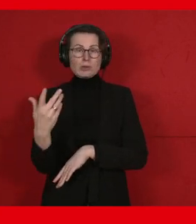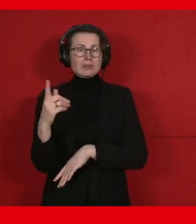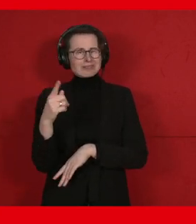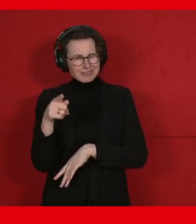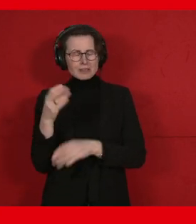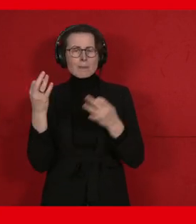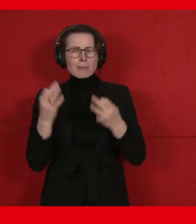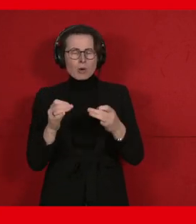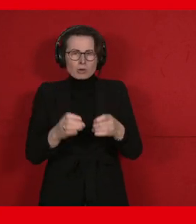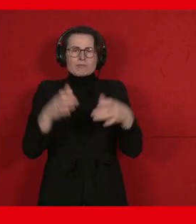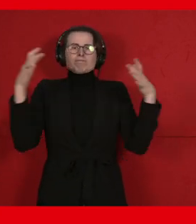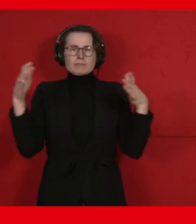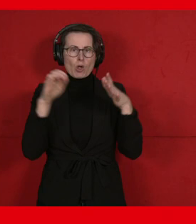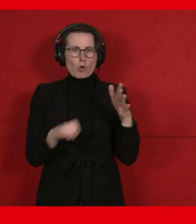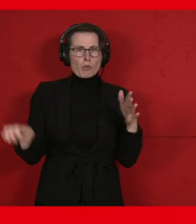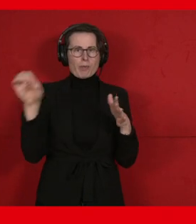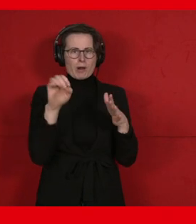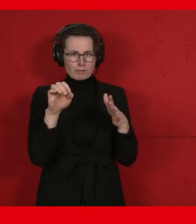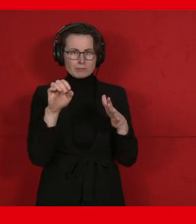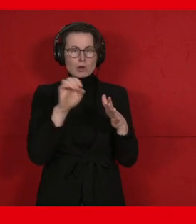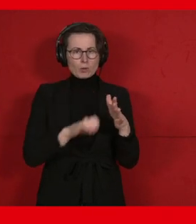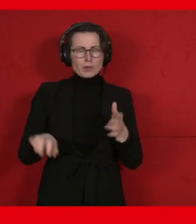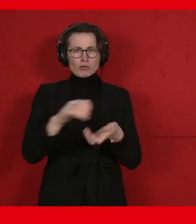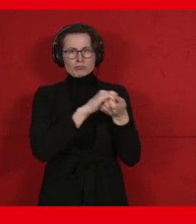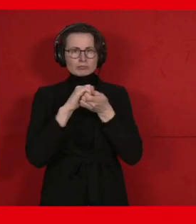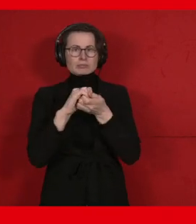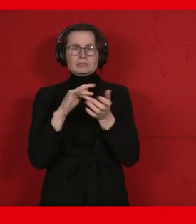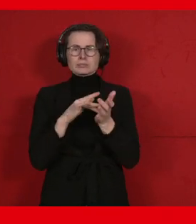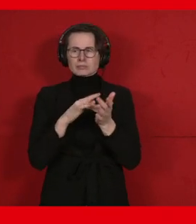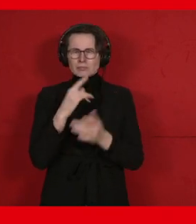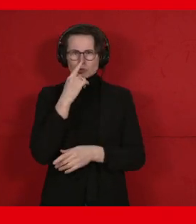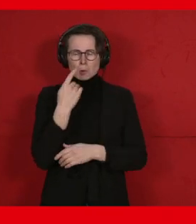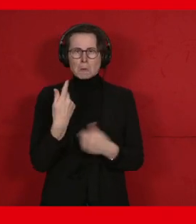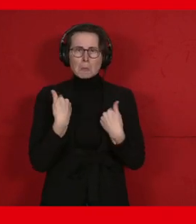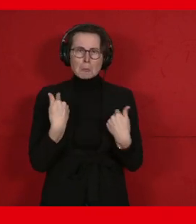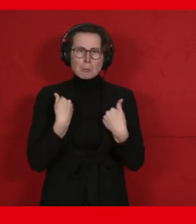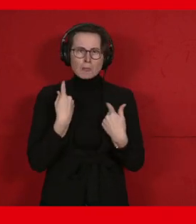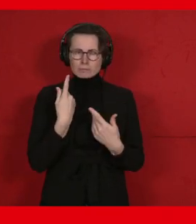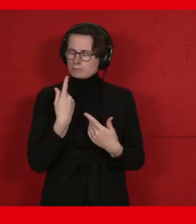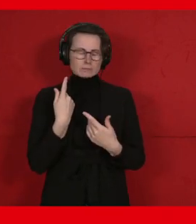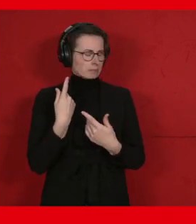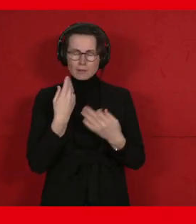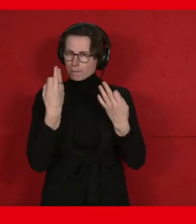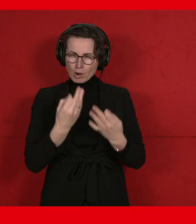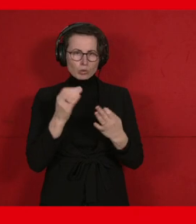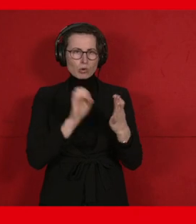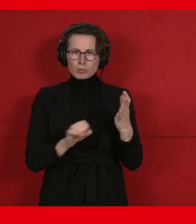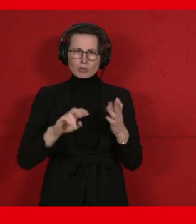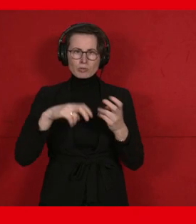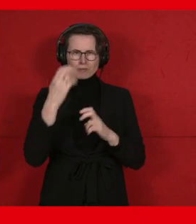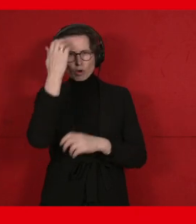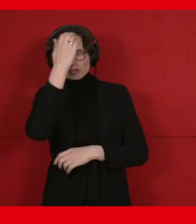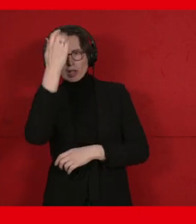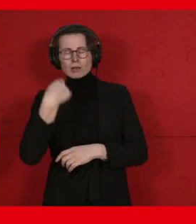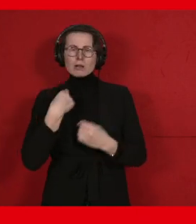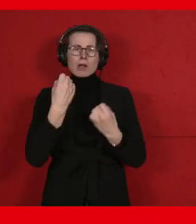europäische Perspektive drängen, weil viele Dinge funktionieren nur, wenn sie europäisch umgesetzt werden. Ich werde mir kein Auto kaufen, mit dem ich